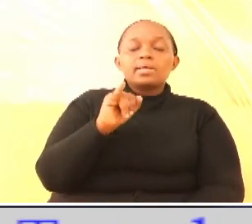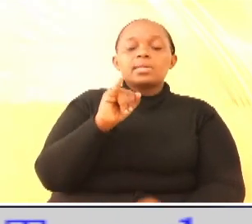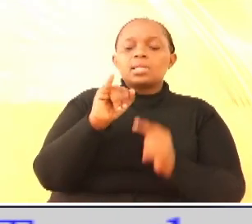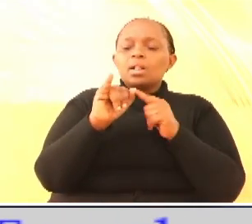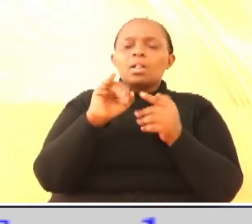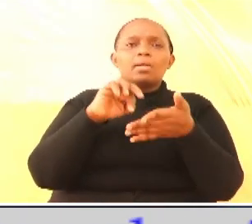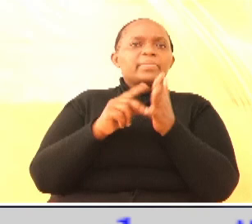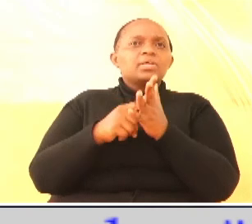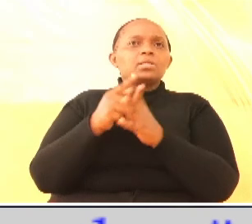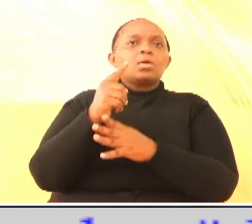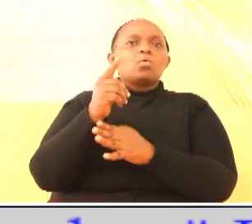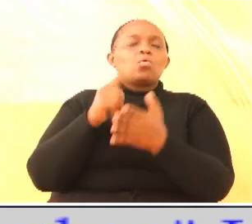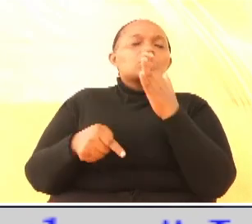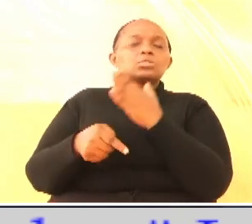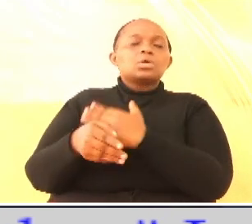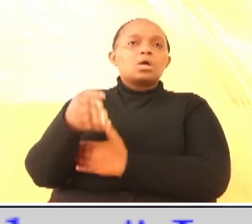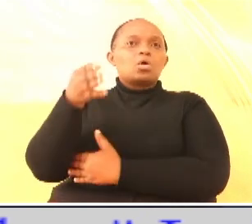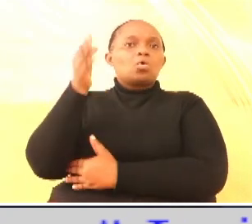anaitwa Katonda.